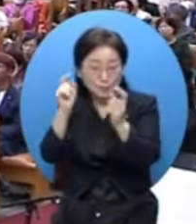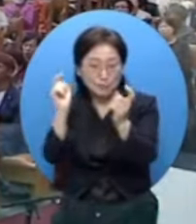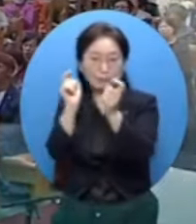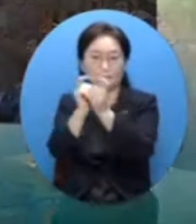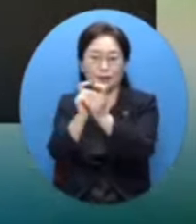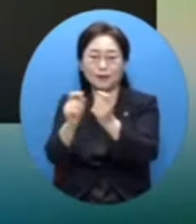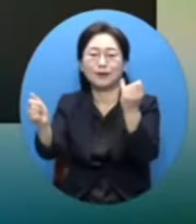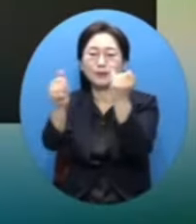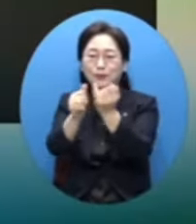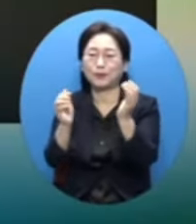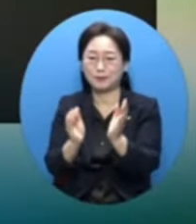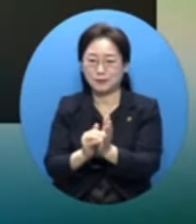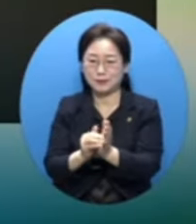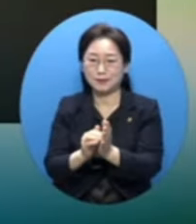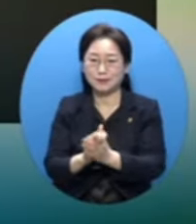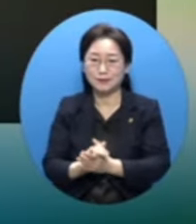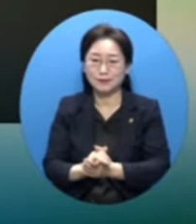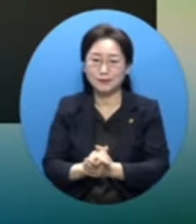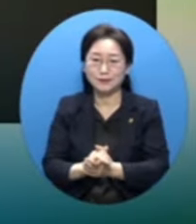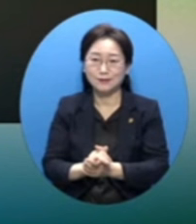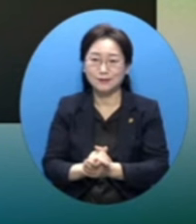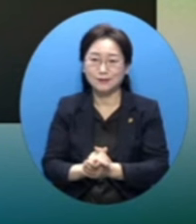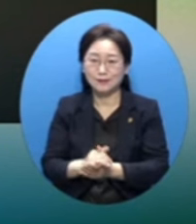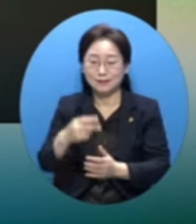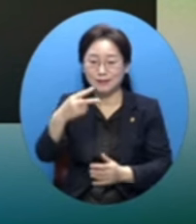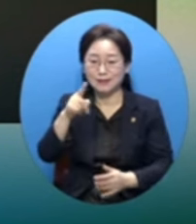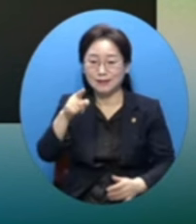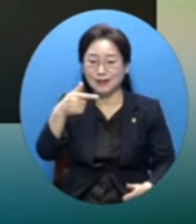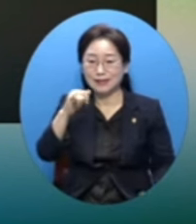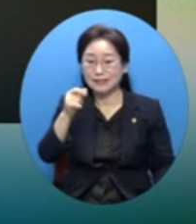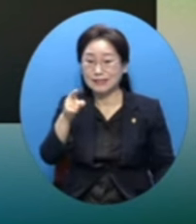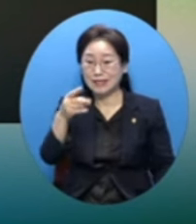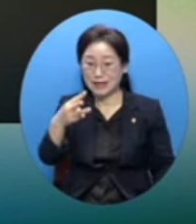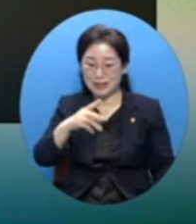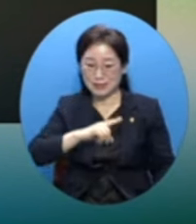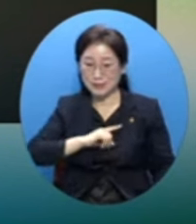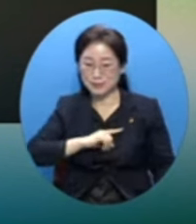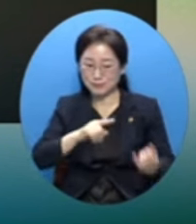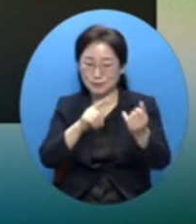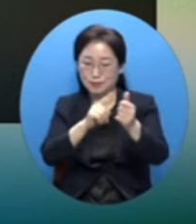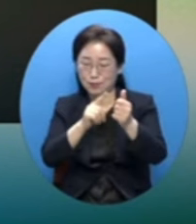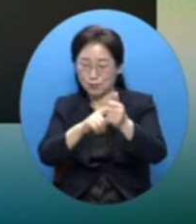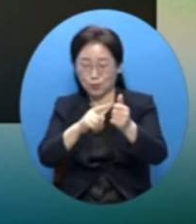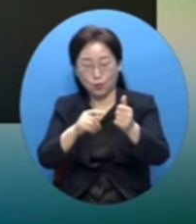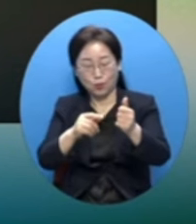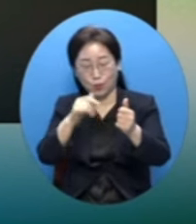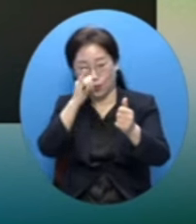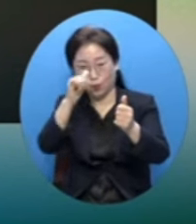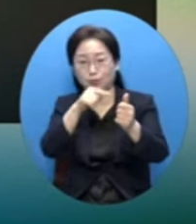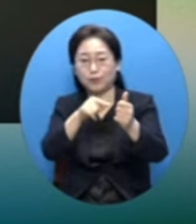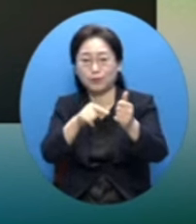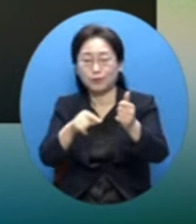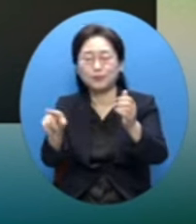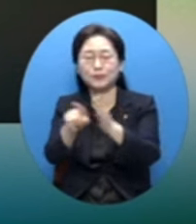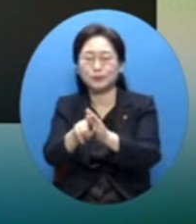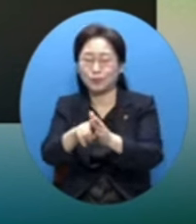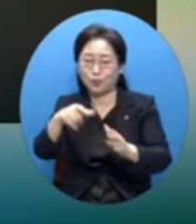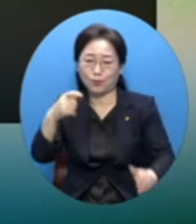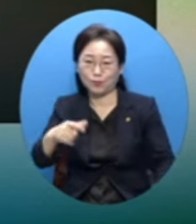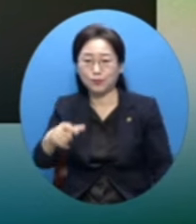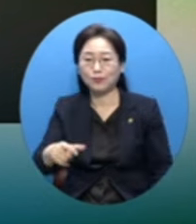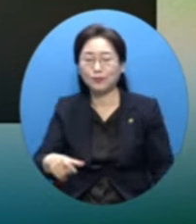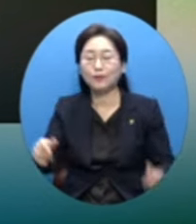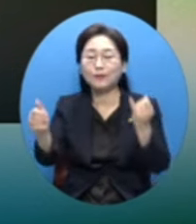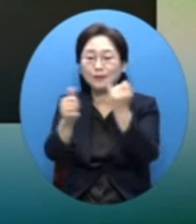또 결혼도 하게 되고, 다니엘이라고 하는 친구와 결혼했어요. 아주 훌륭한 친구인데 믿음이 좋습니다. 그래서